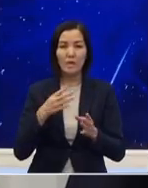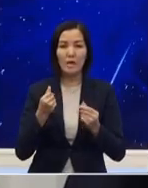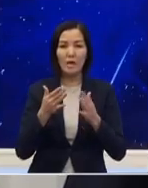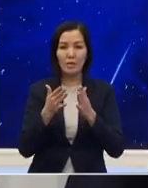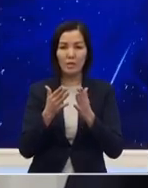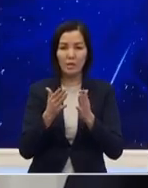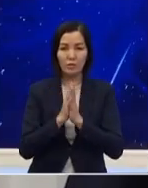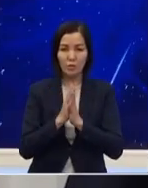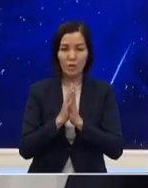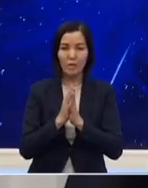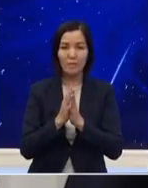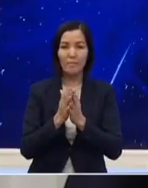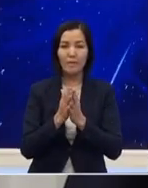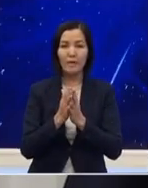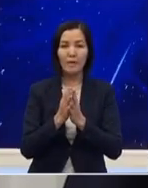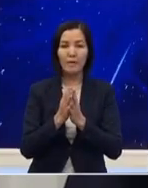қаражат Амандық қаба солы